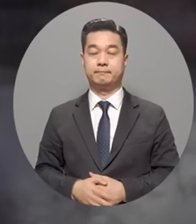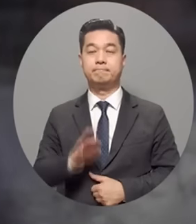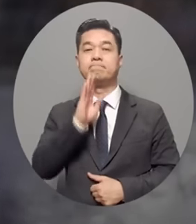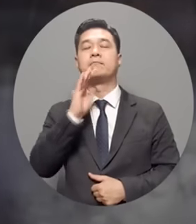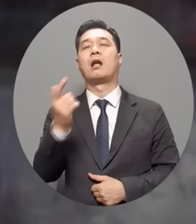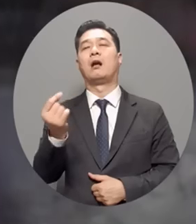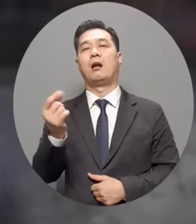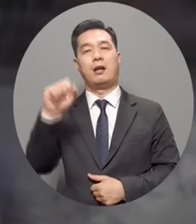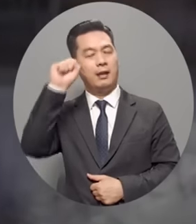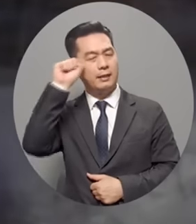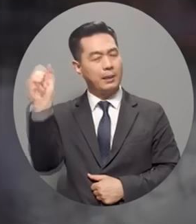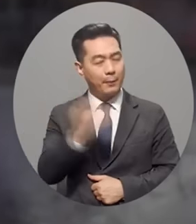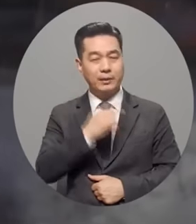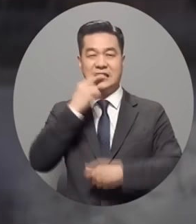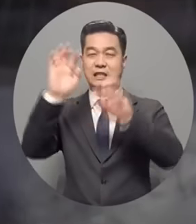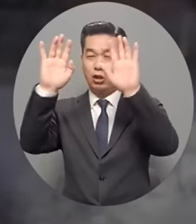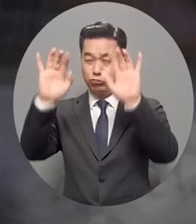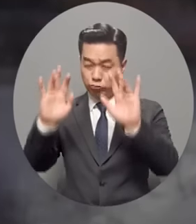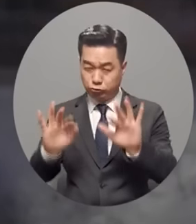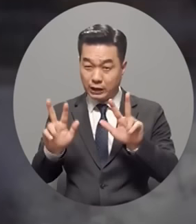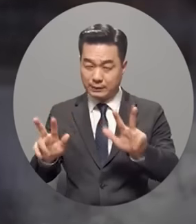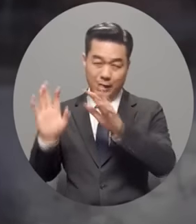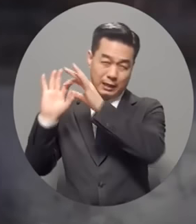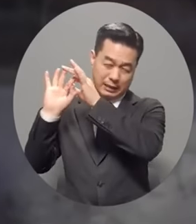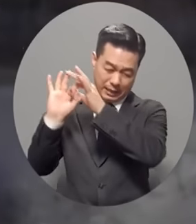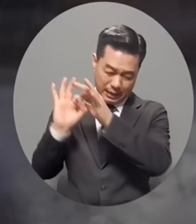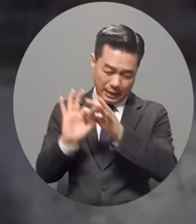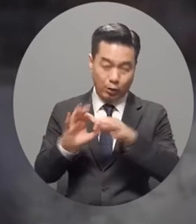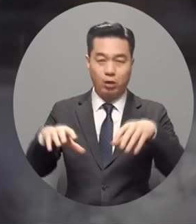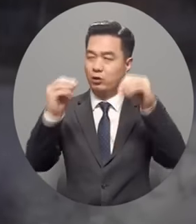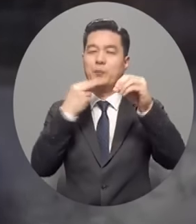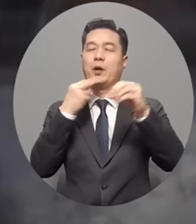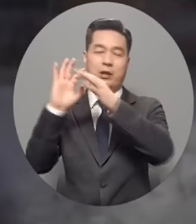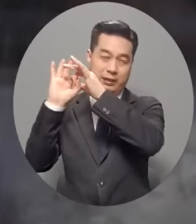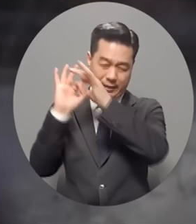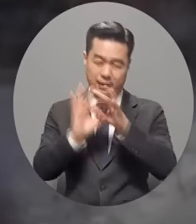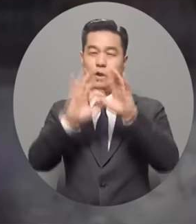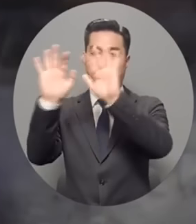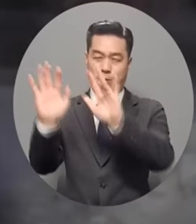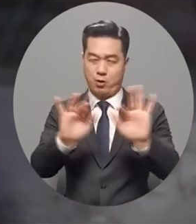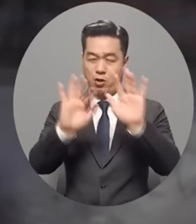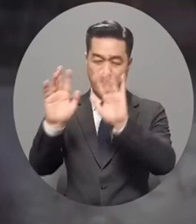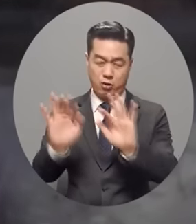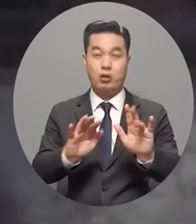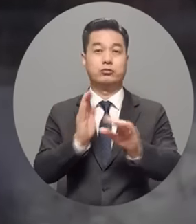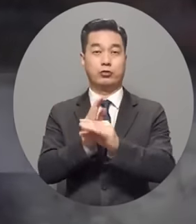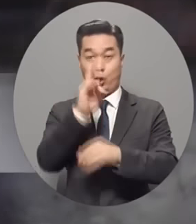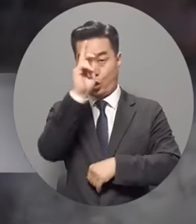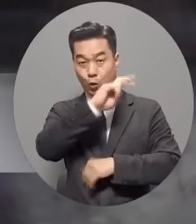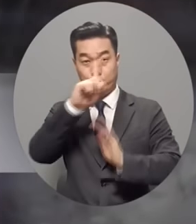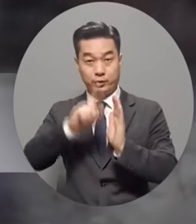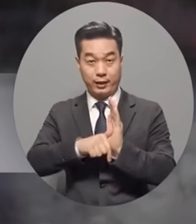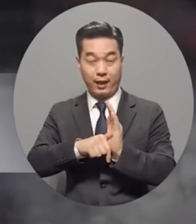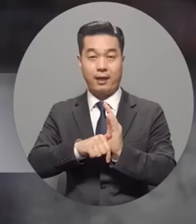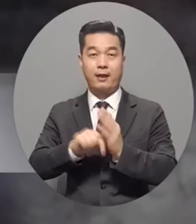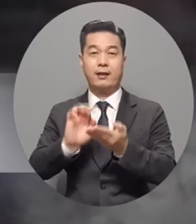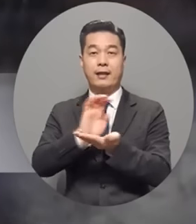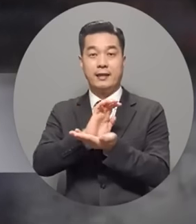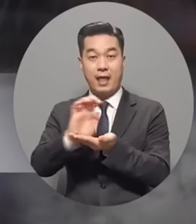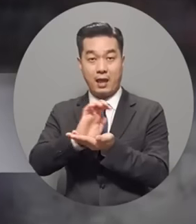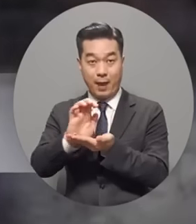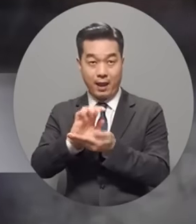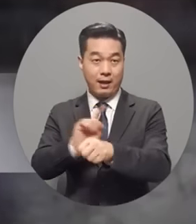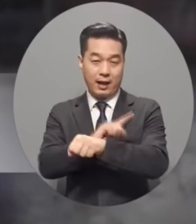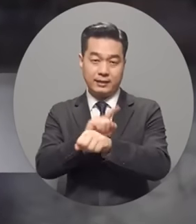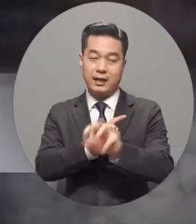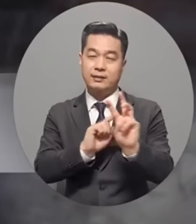네, 새벽부터 내리기 시작한 눈은 지금 이 시간까지도 그칠 줄 모르고 계속 이어지고 있습니다. 오전 한때 태백 지역에는 시간당